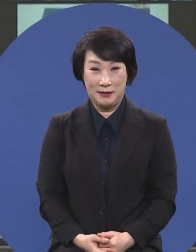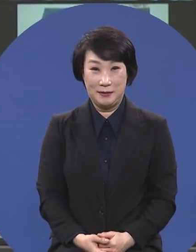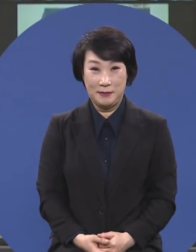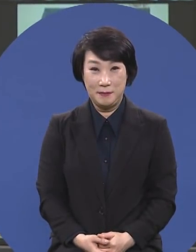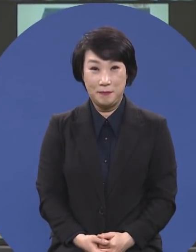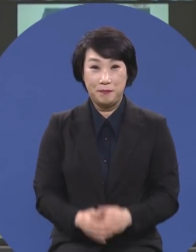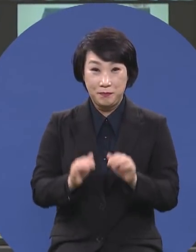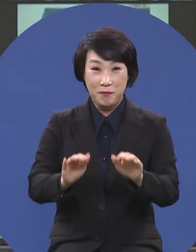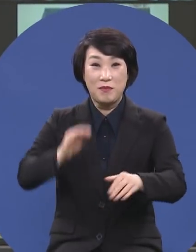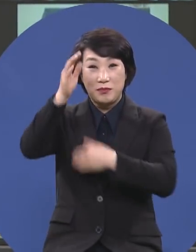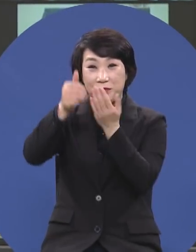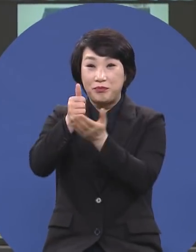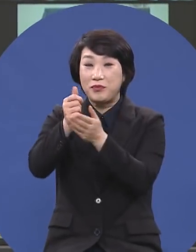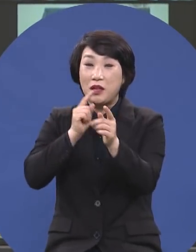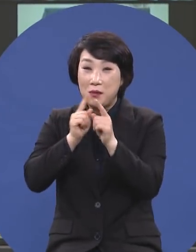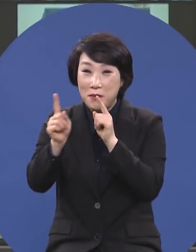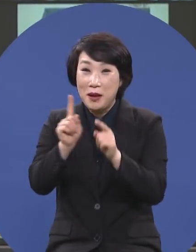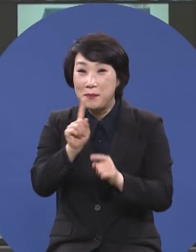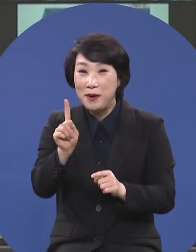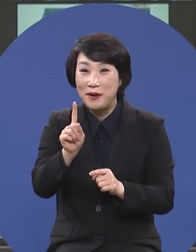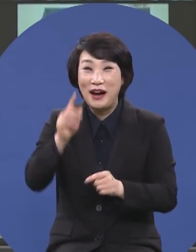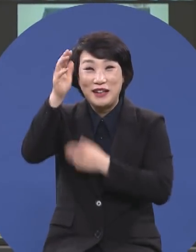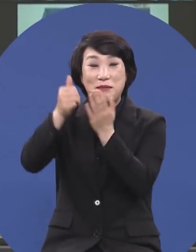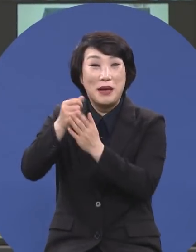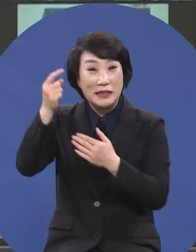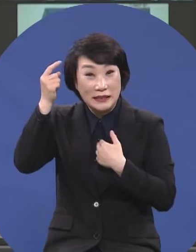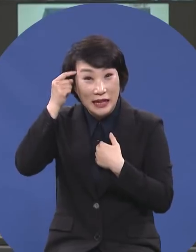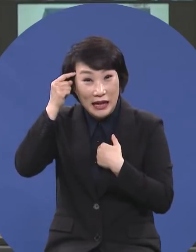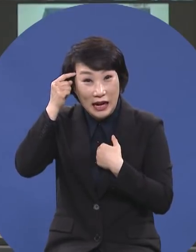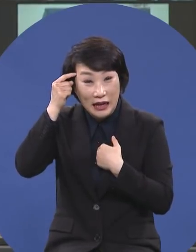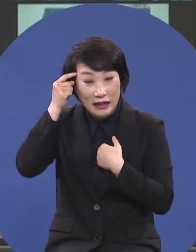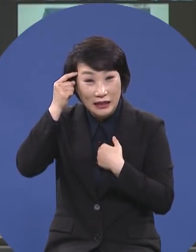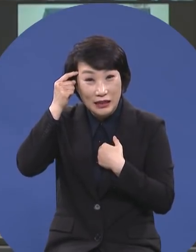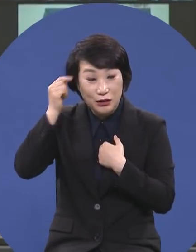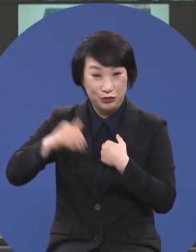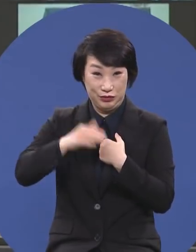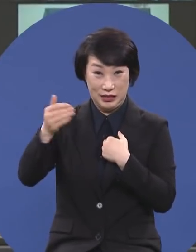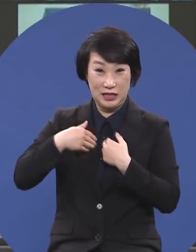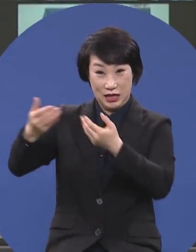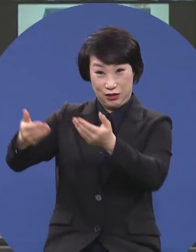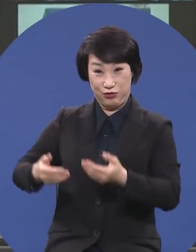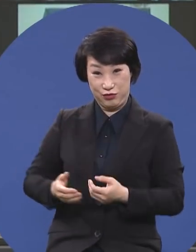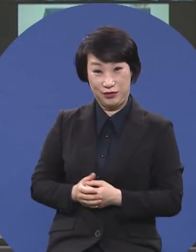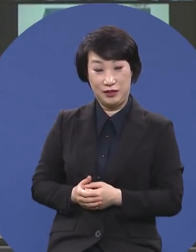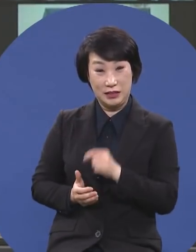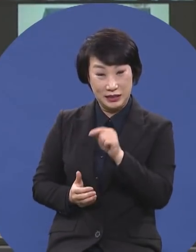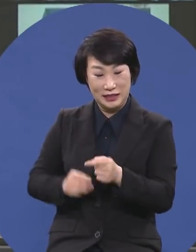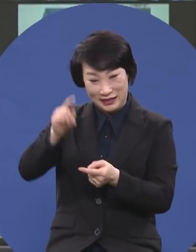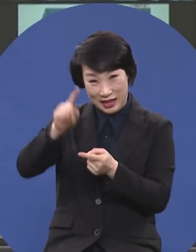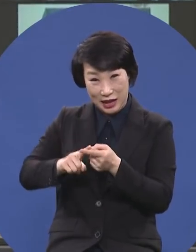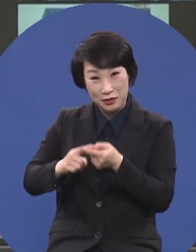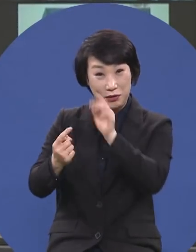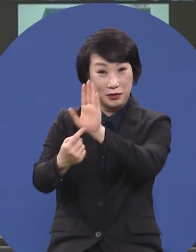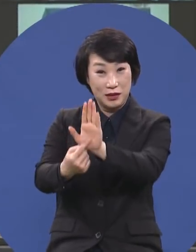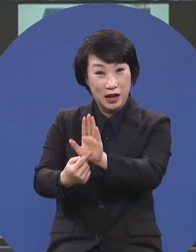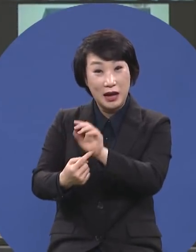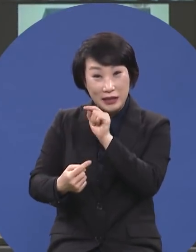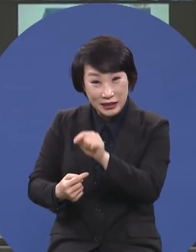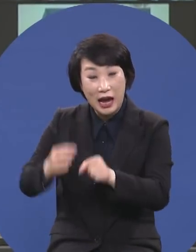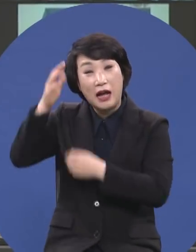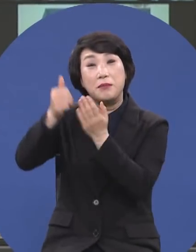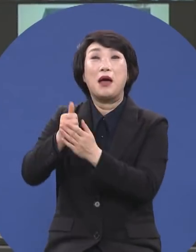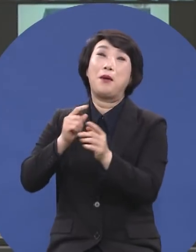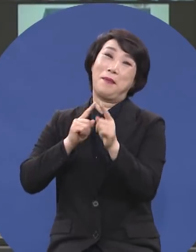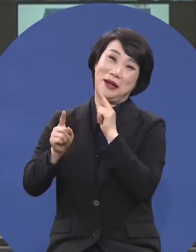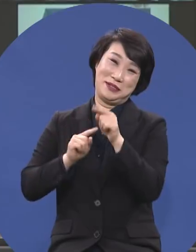하나님 말씀은 하나님의 생각이 우리에게 주어지는 그대로 드러난 것이